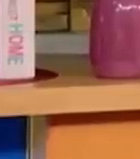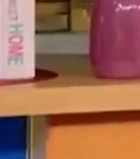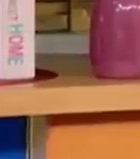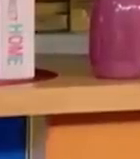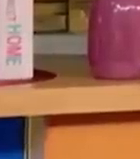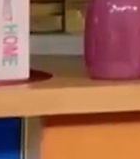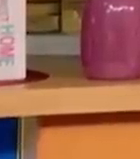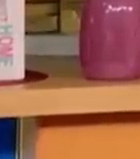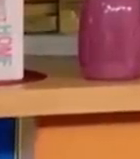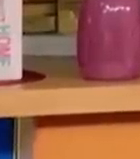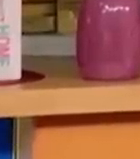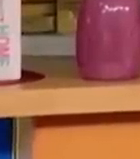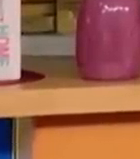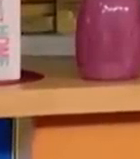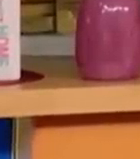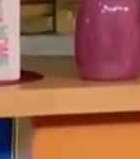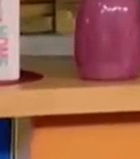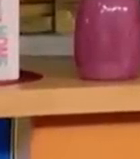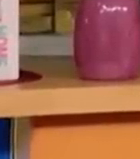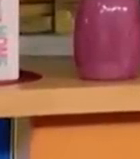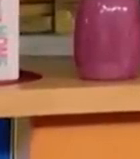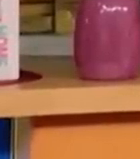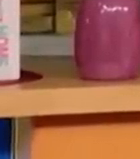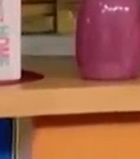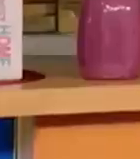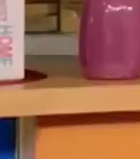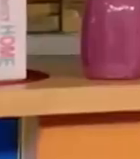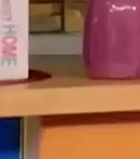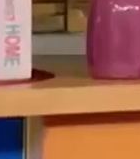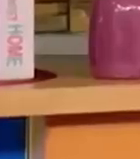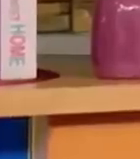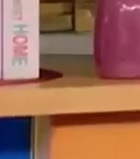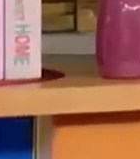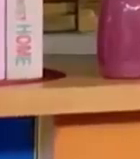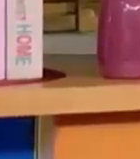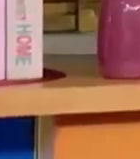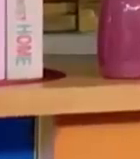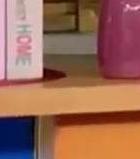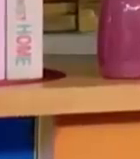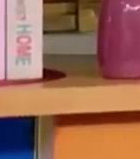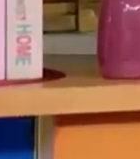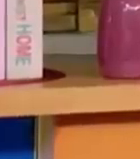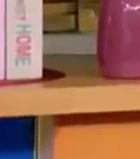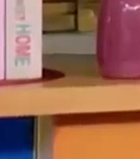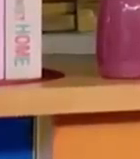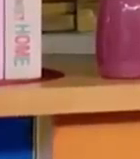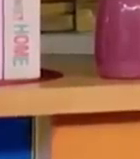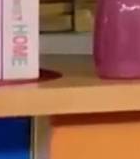I-click lang ang subscribe button. At sa mga kapuso abroad, maaari kaming masubaybayan